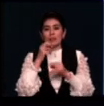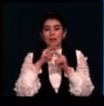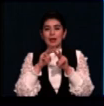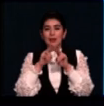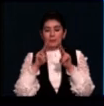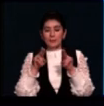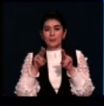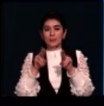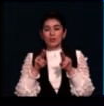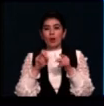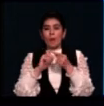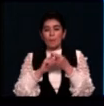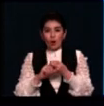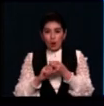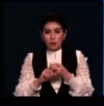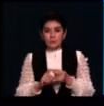bilan bog'liq.